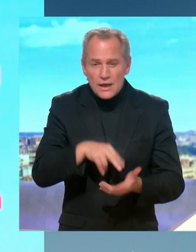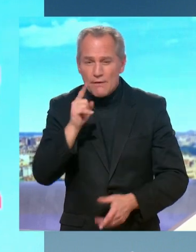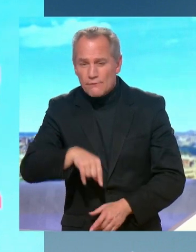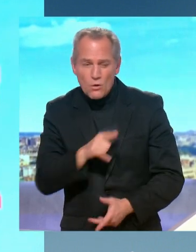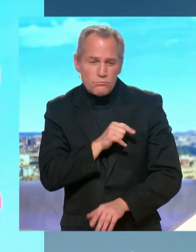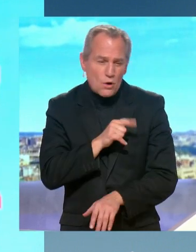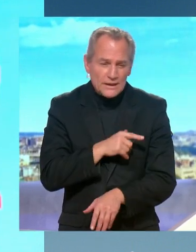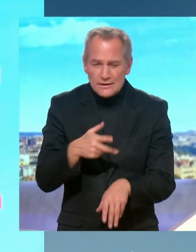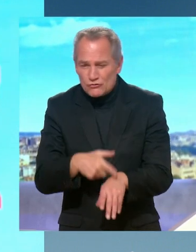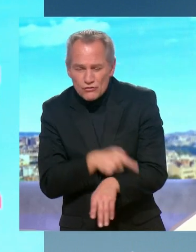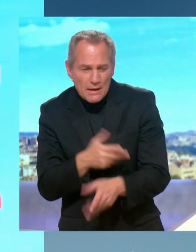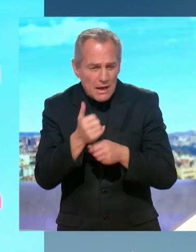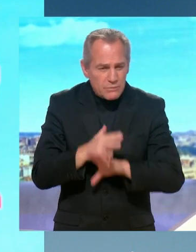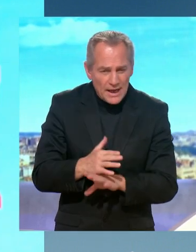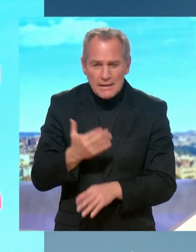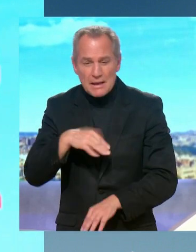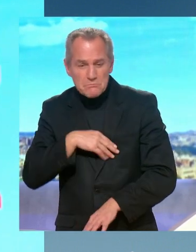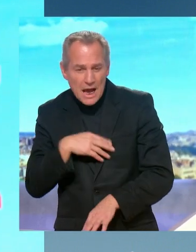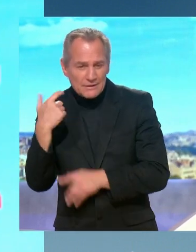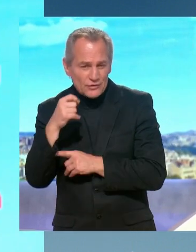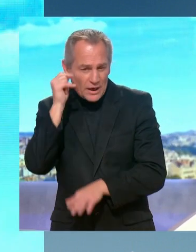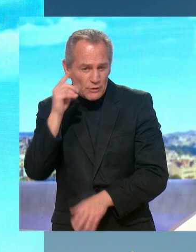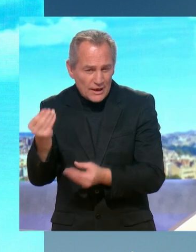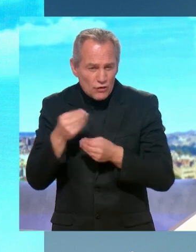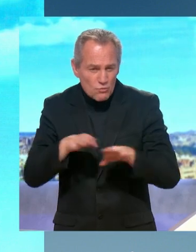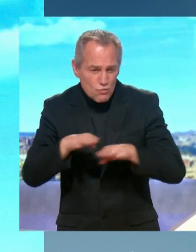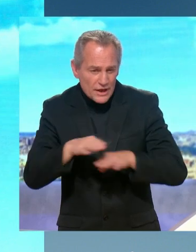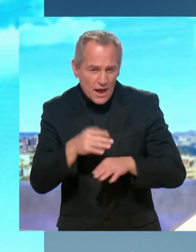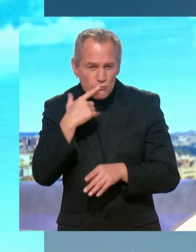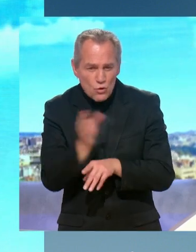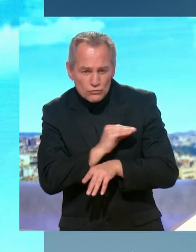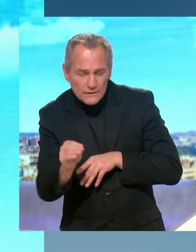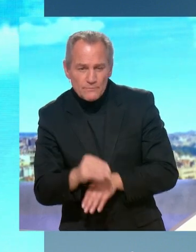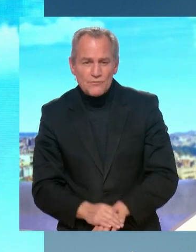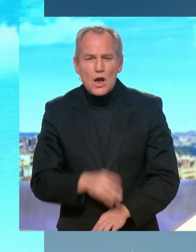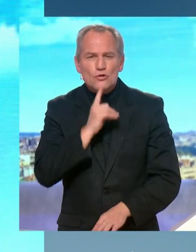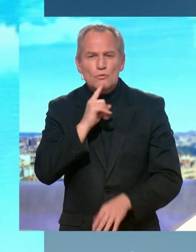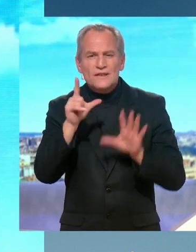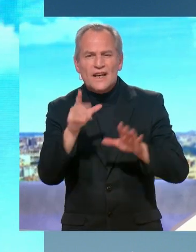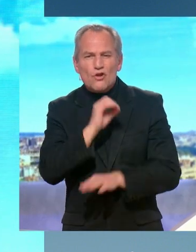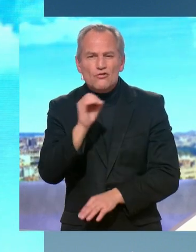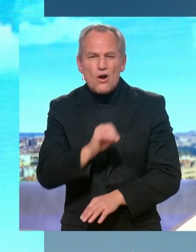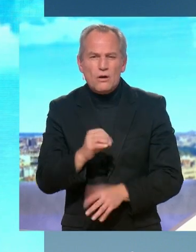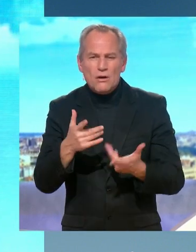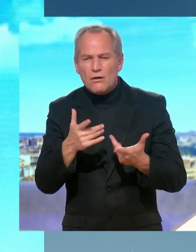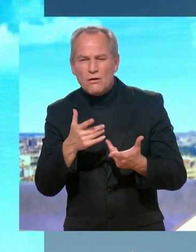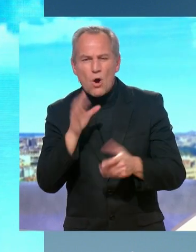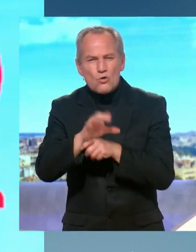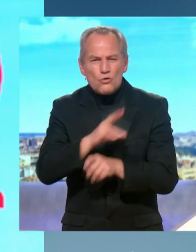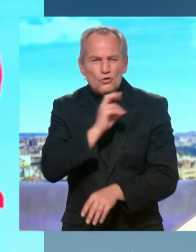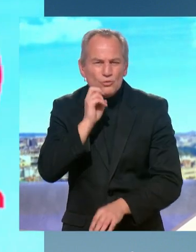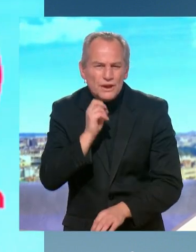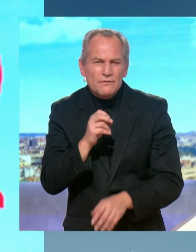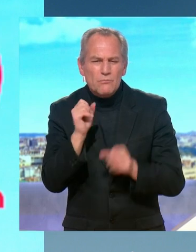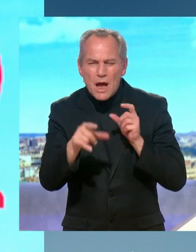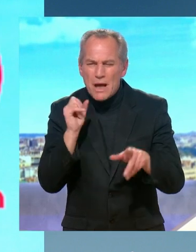Mais grâce au président de la République on a les moyens de la fermeté et de'autorité dans le pays. Les actes antisémites, on en est où ? sait qu'ils ont explosé depuis le 7 octobre. Est-ce que ça ralentit un peu ? Est-ce que ça continue ? Alors il y a